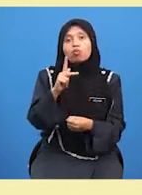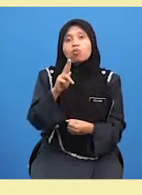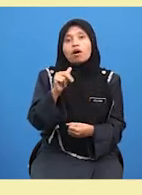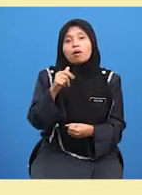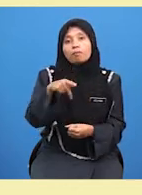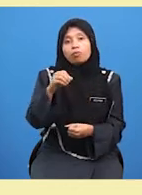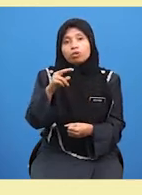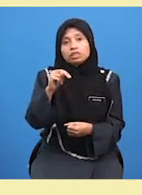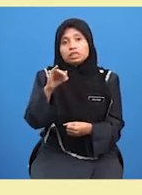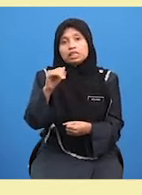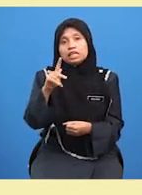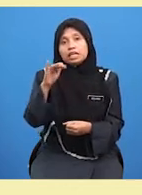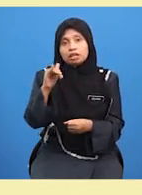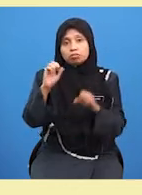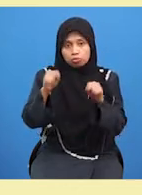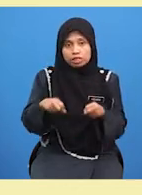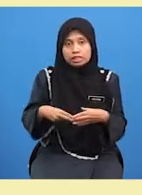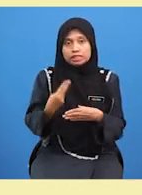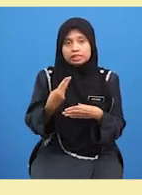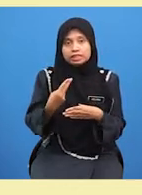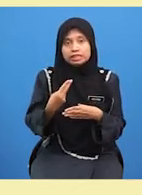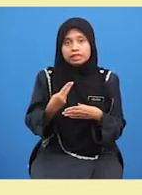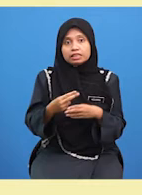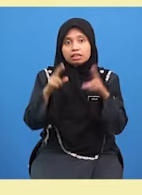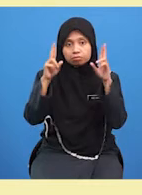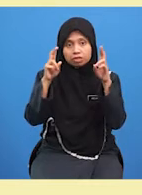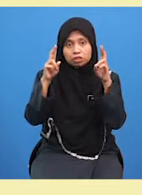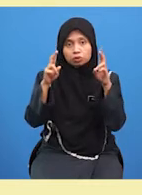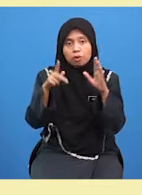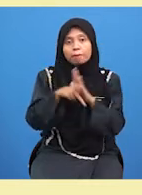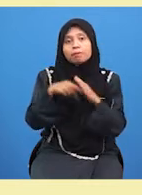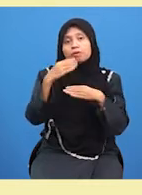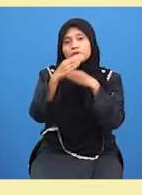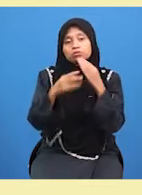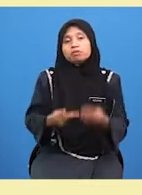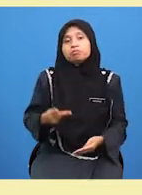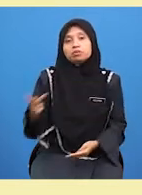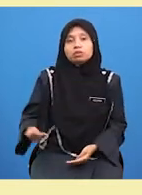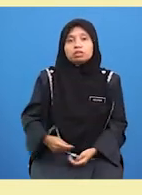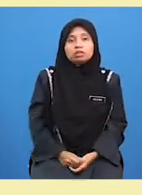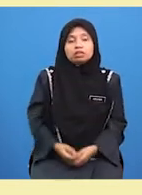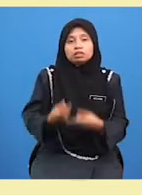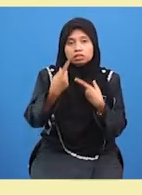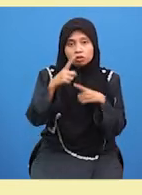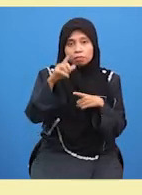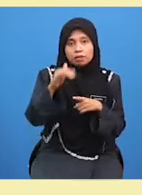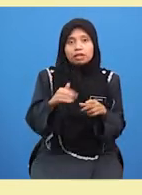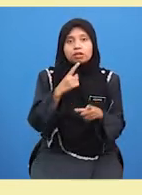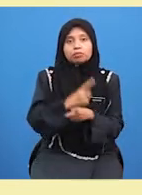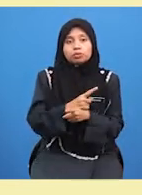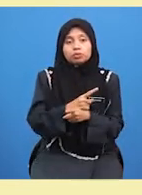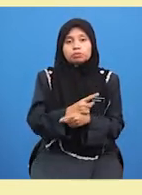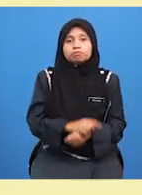boleh dihasilkan oleh murid dalam topik pembangunan produk? Jawapan yang betul